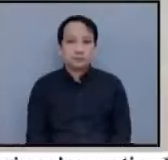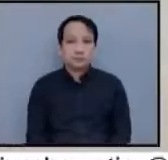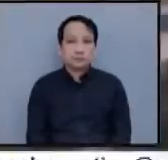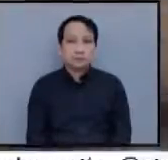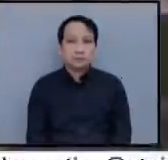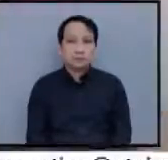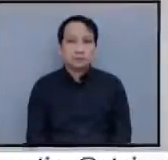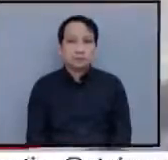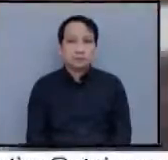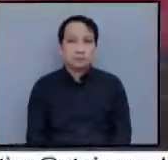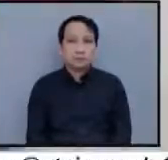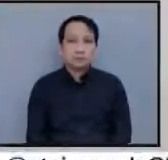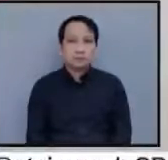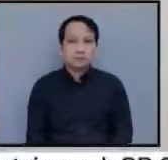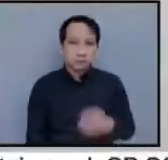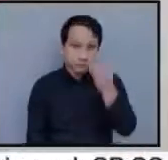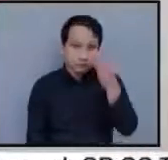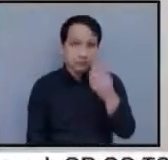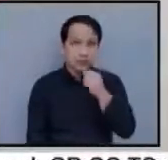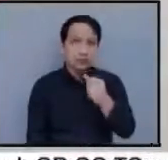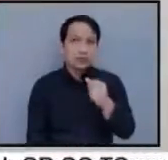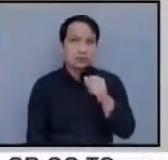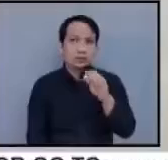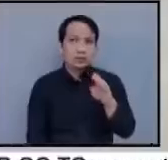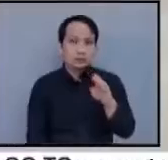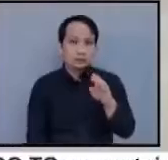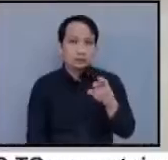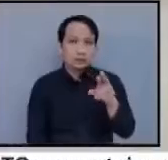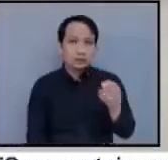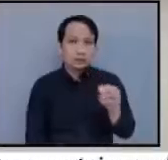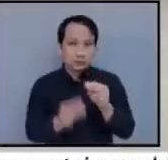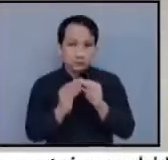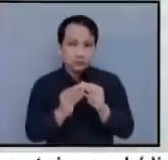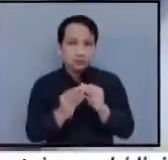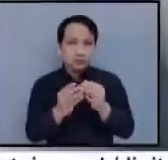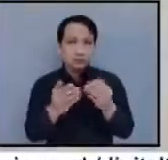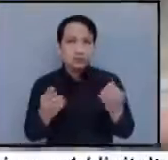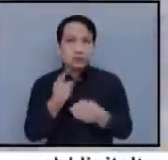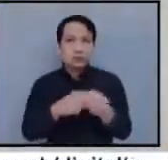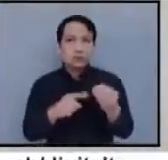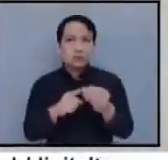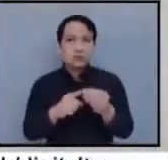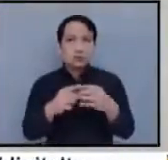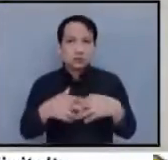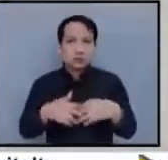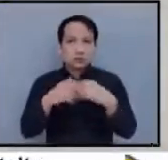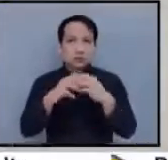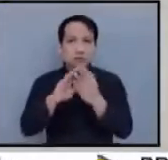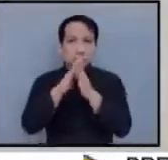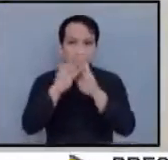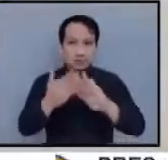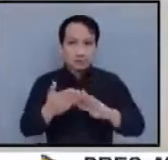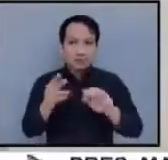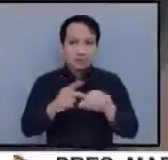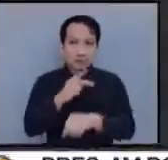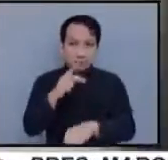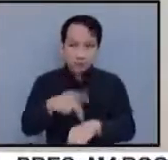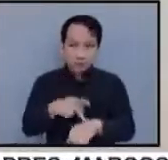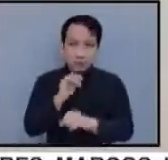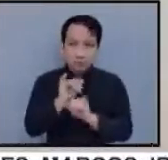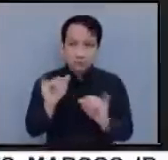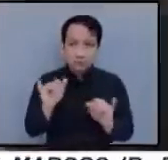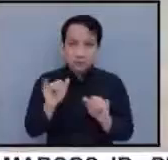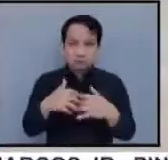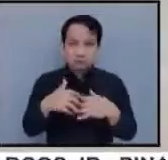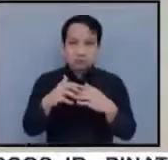Nabanggit din niya ang tungkol sa Bangsamoro Autonomous Region in Muslim Mindanao, kaugnay ng pagkataguyod ng kapayapaan sa Pilipinas. Kasabay nito, ang